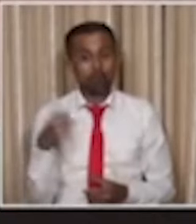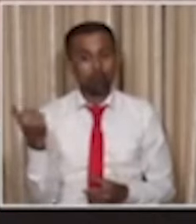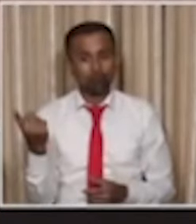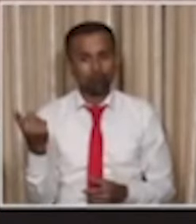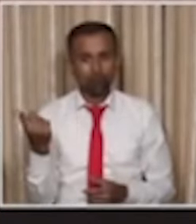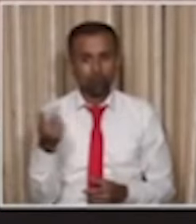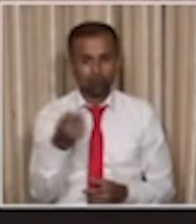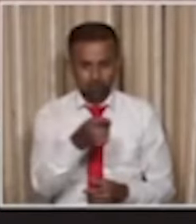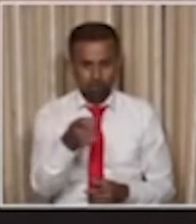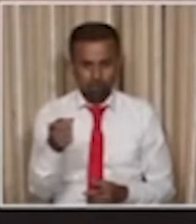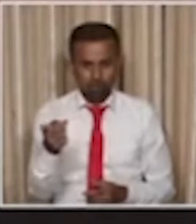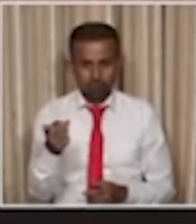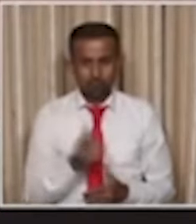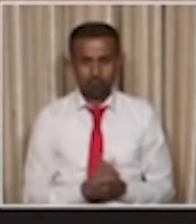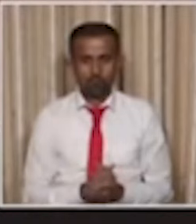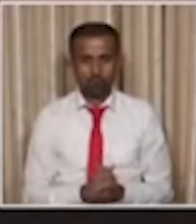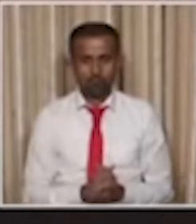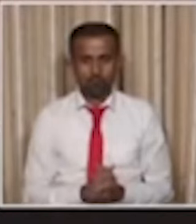මන්ත්‍රීතුරු සිටීද?